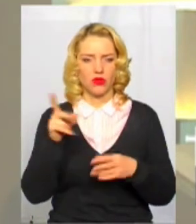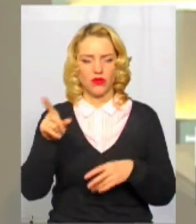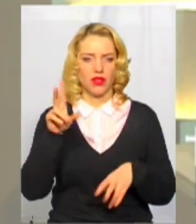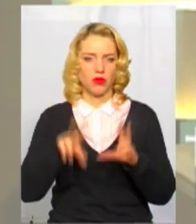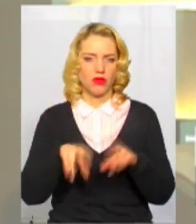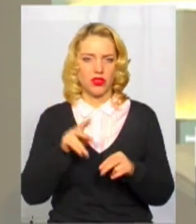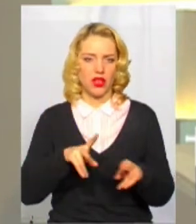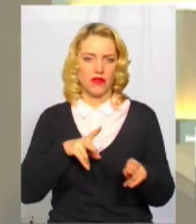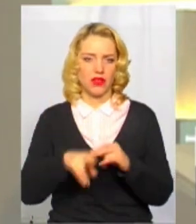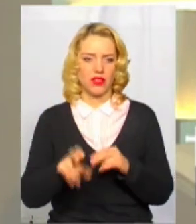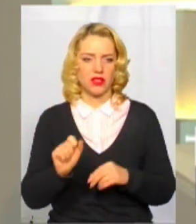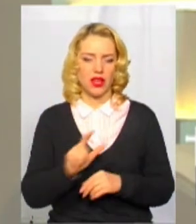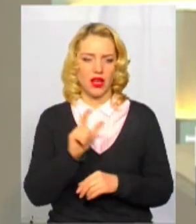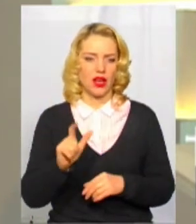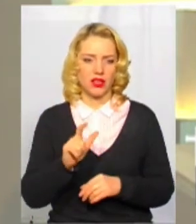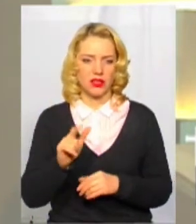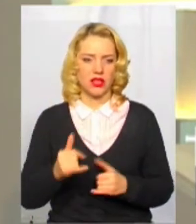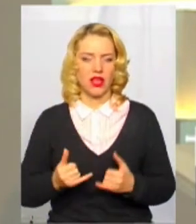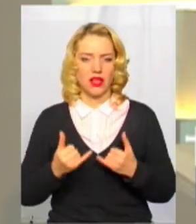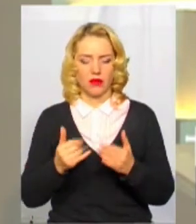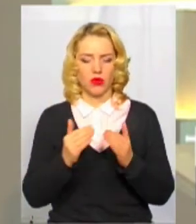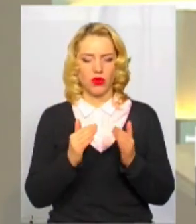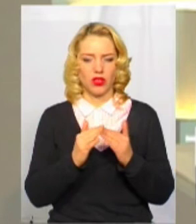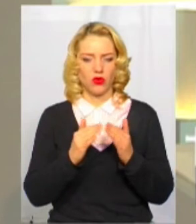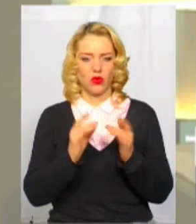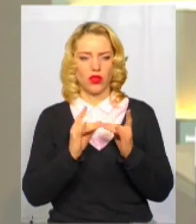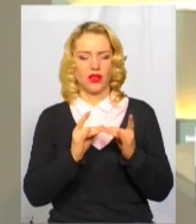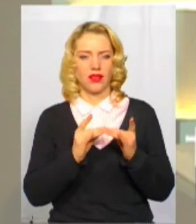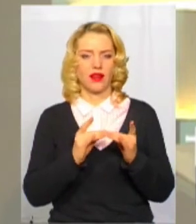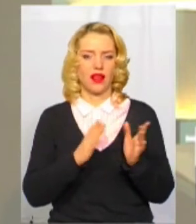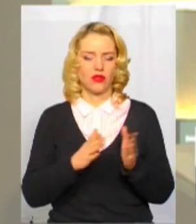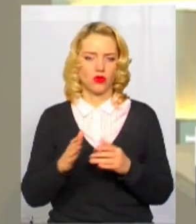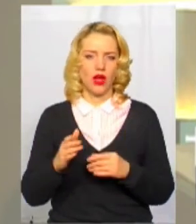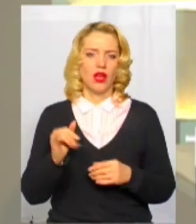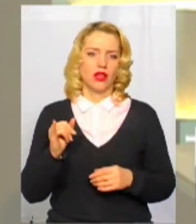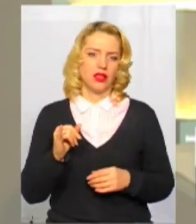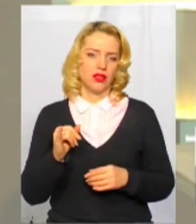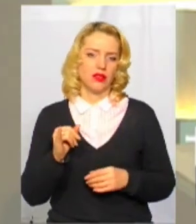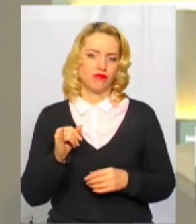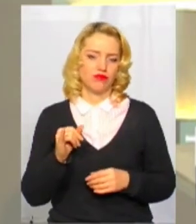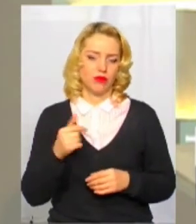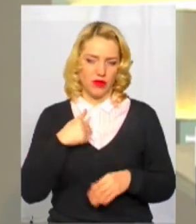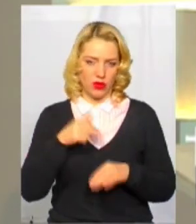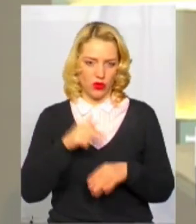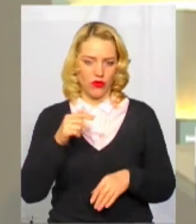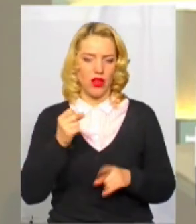відрізати газопостачання до будинку інтернату. Ми теж відреагували і, слава Богу, все закінчилось